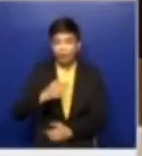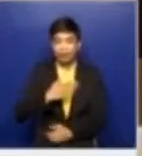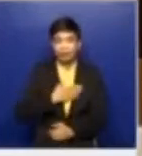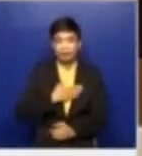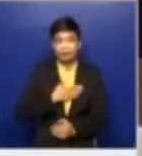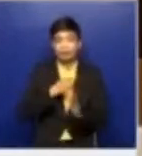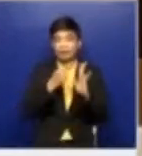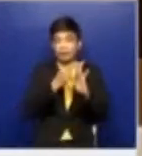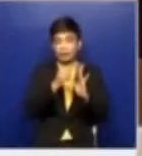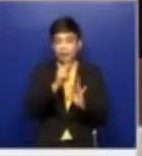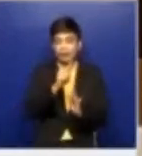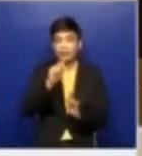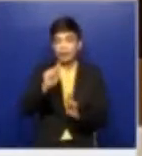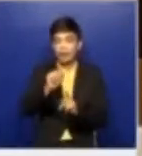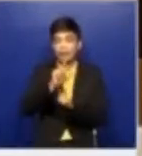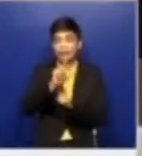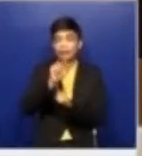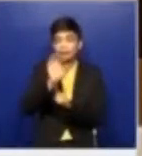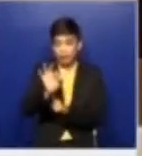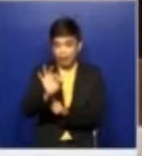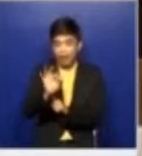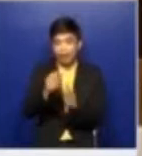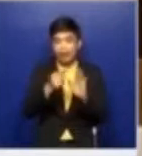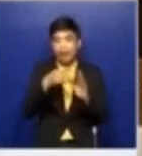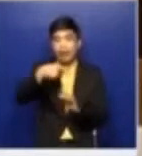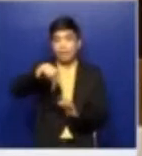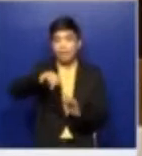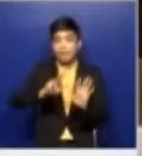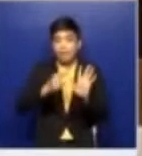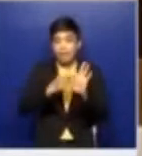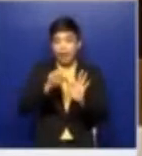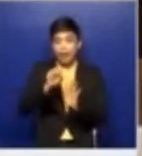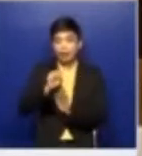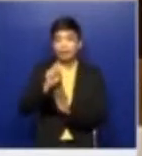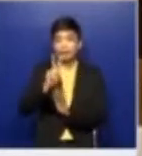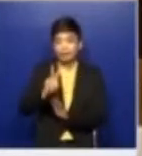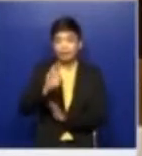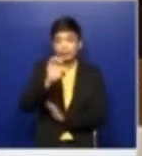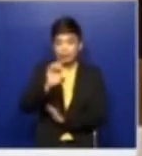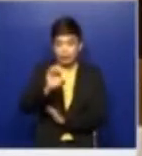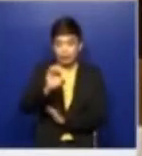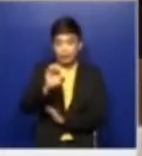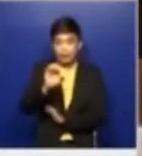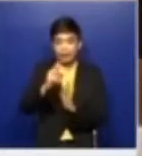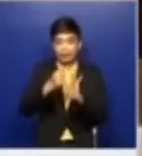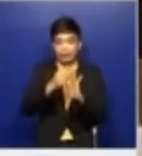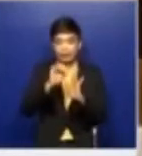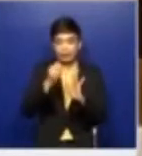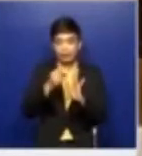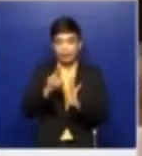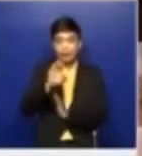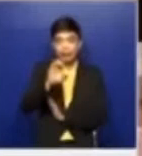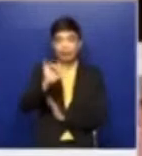29ภาษีเจริญตลิ่งชัน4แขวงกรุงเทพมหานครท่านประธานคะดิฉันขออภิปร